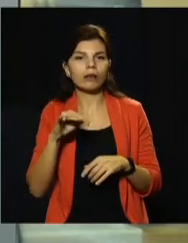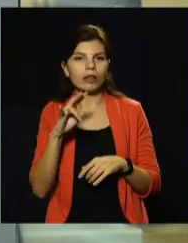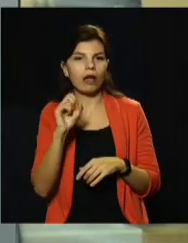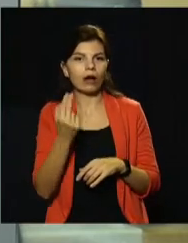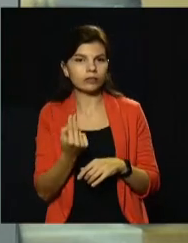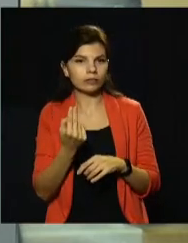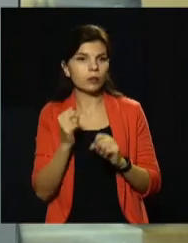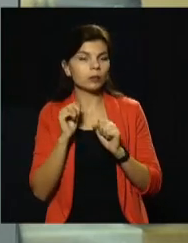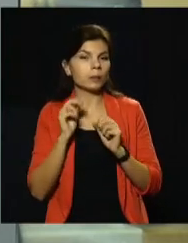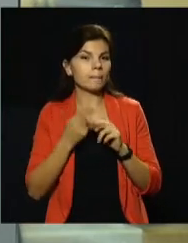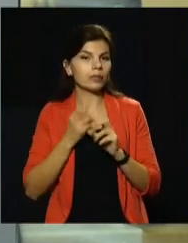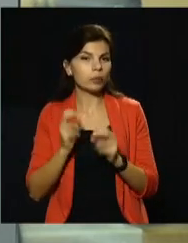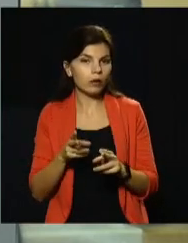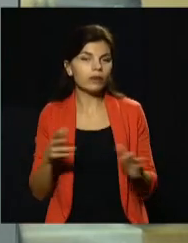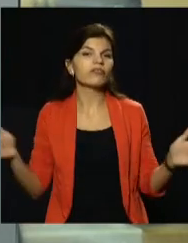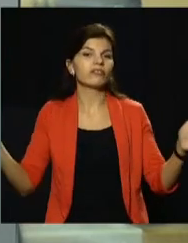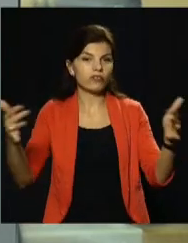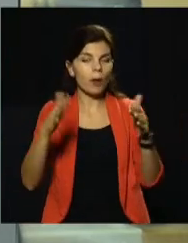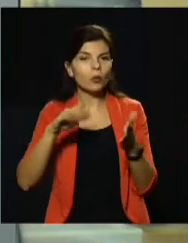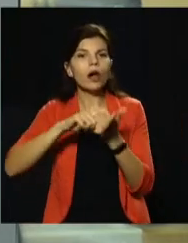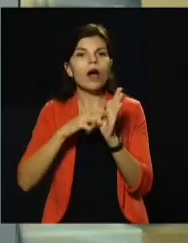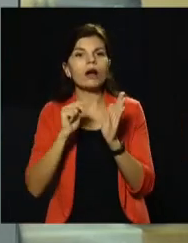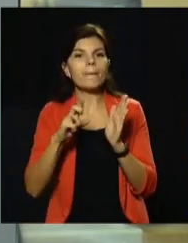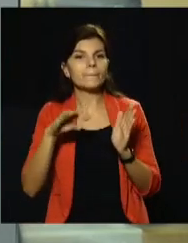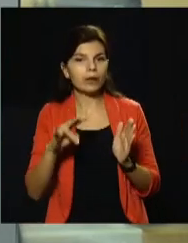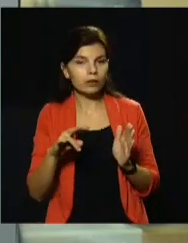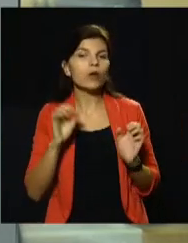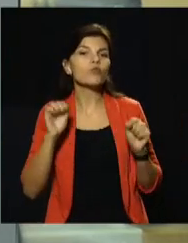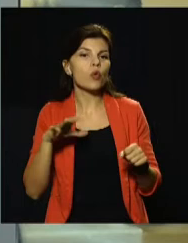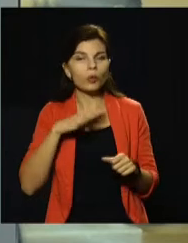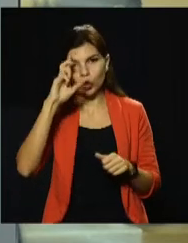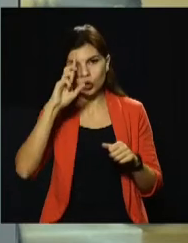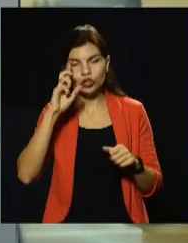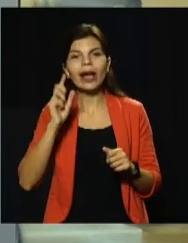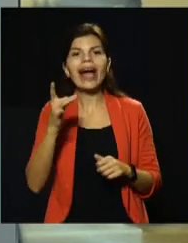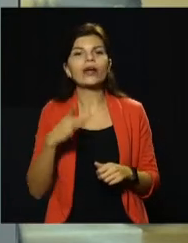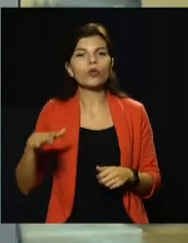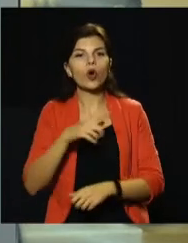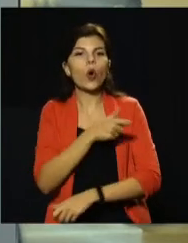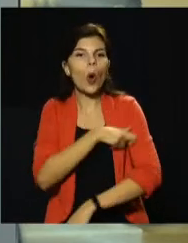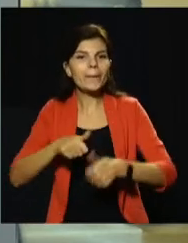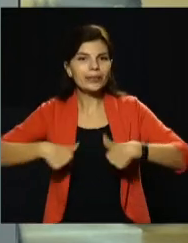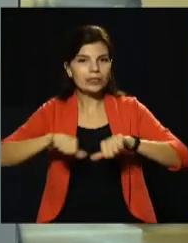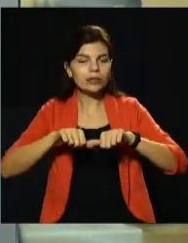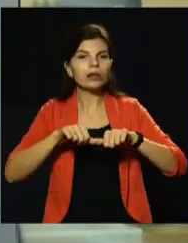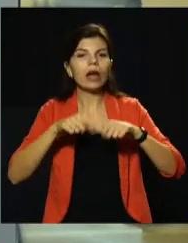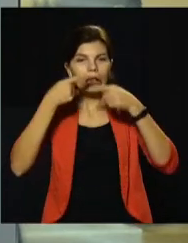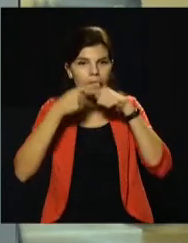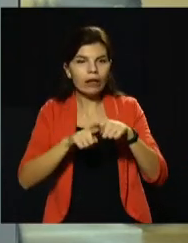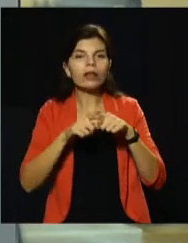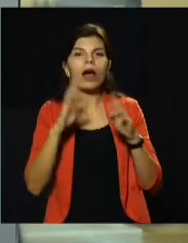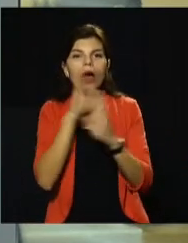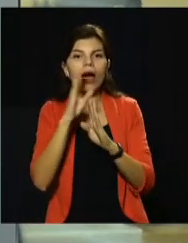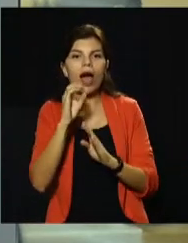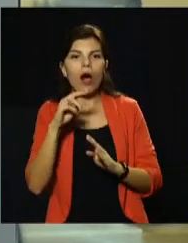та оборони. Після проведуть засідання Кабміну і, можливо, засідання Державної та регіональної комісії з питань техногенно-екологічної